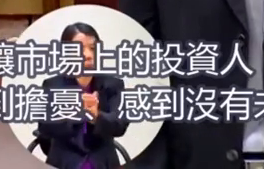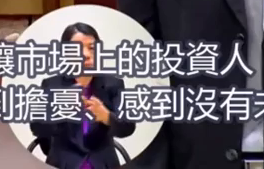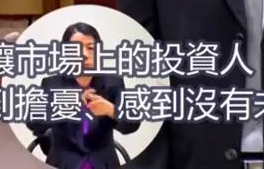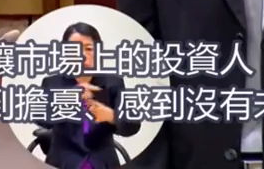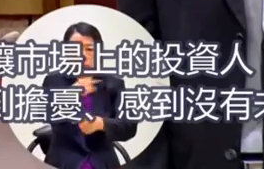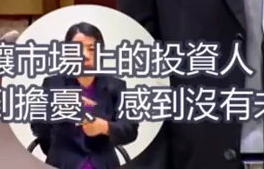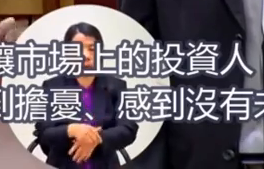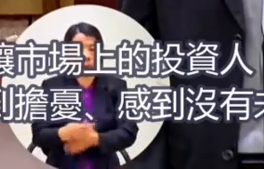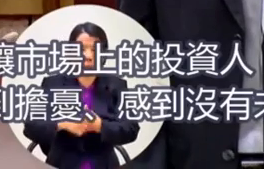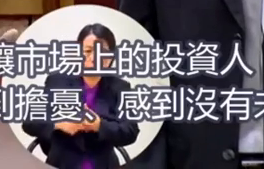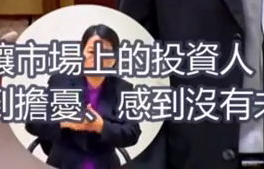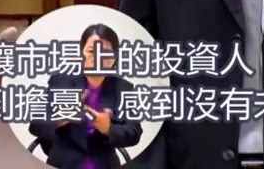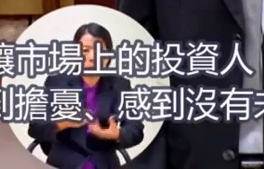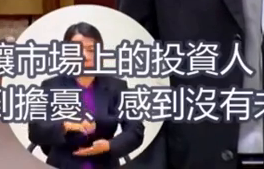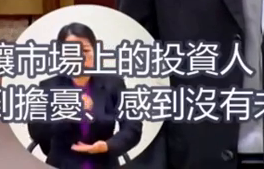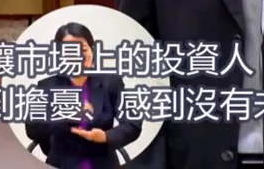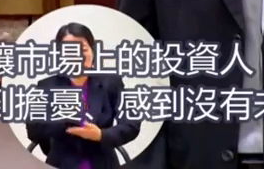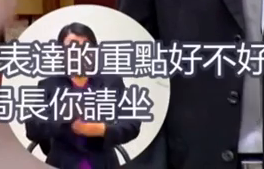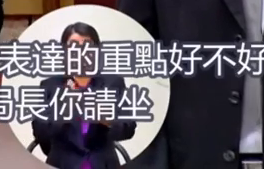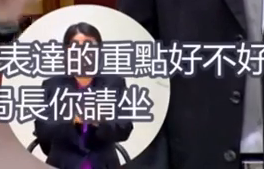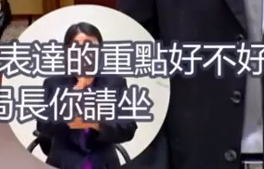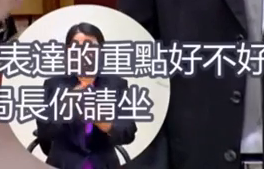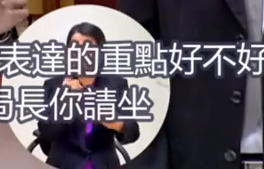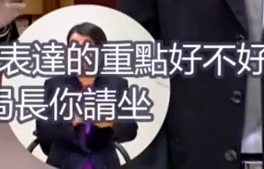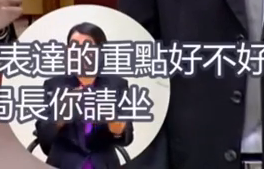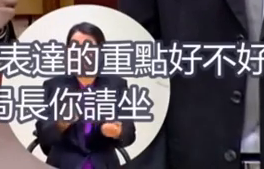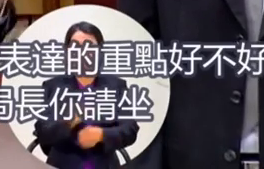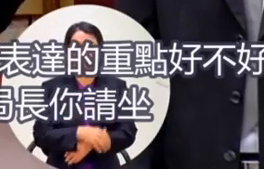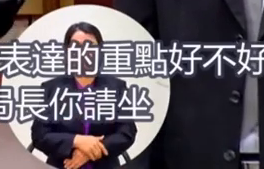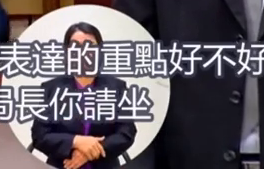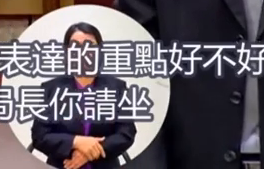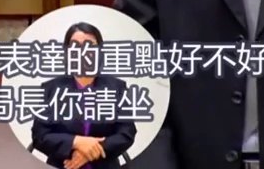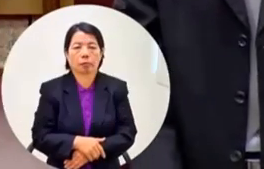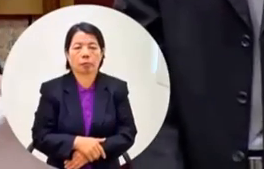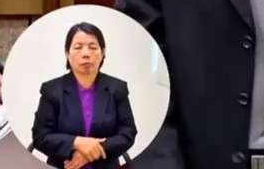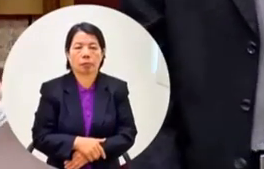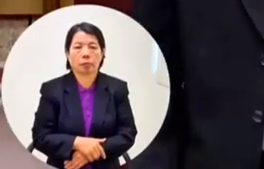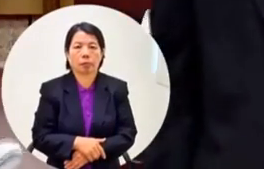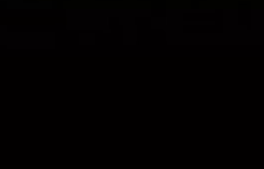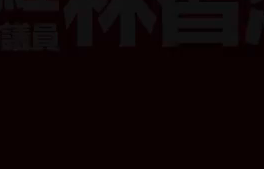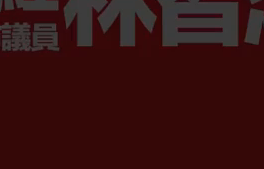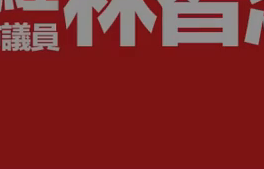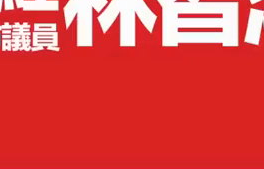到惶恐、感到担忧、感到没有未来性。这是我想表达的重点，好不好？好，局长，你请坐。